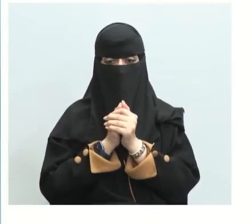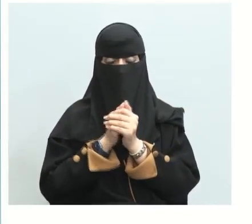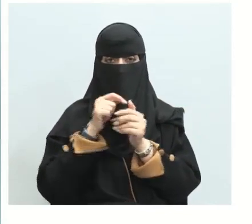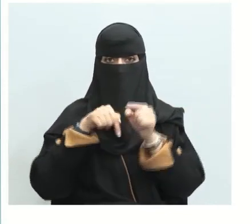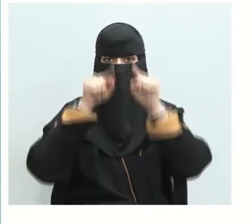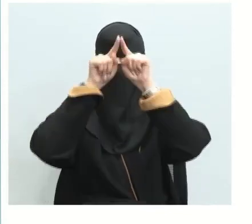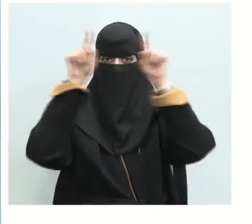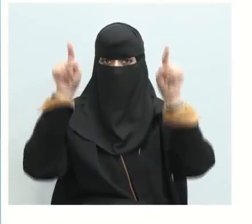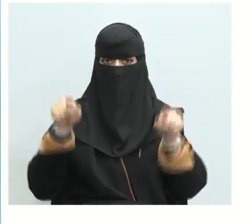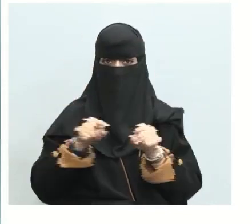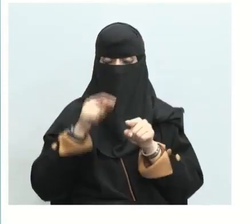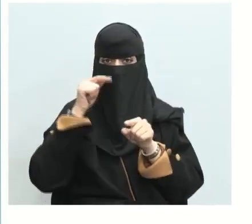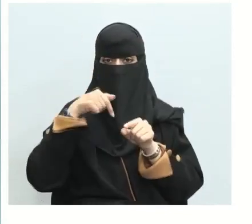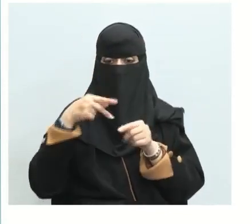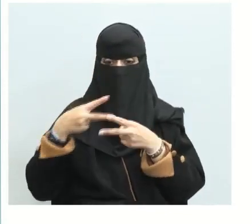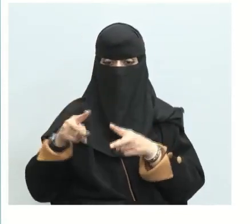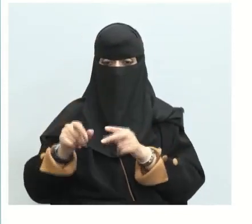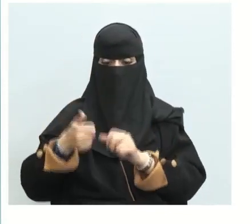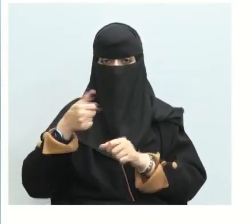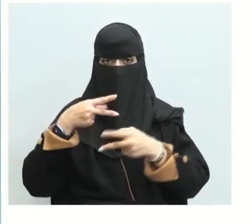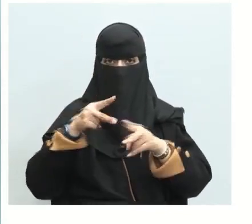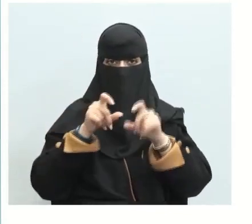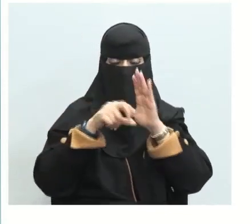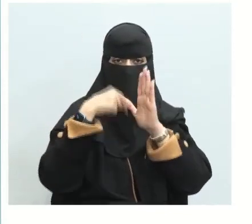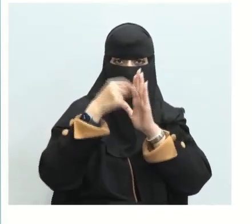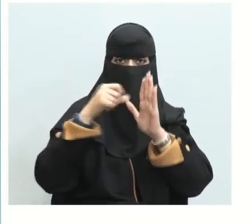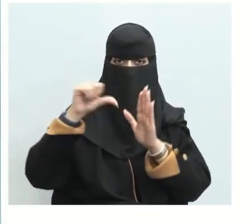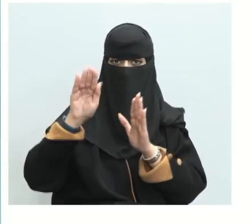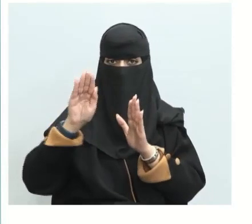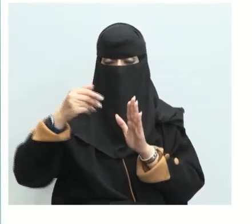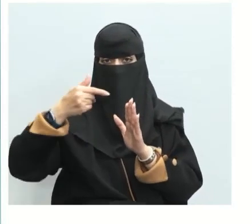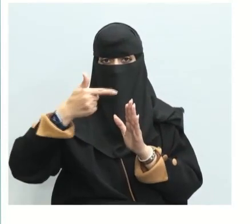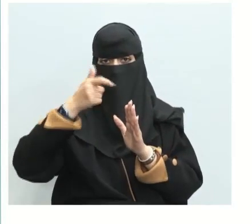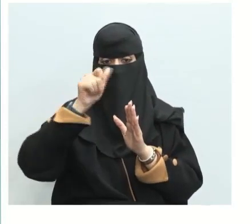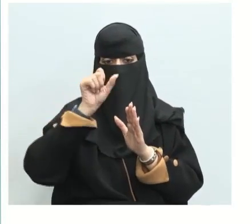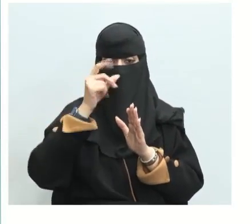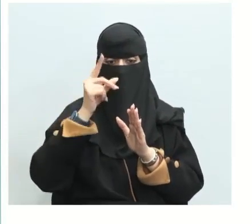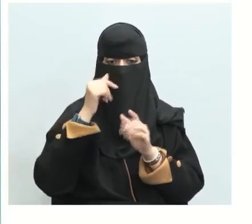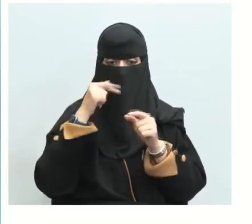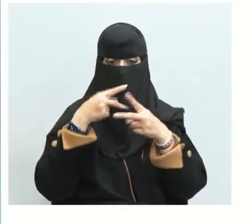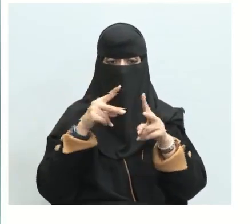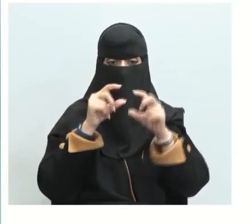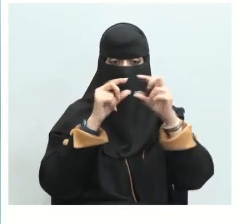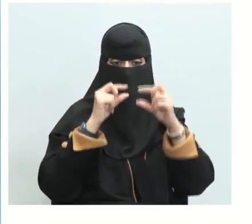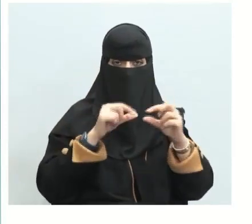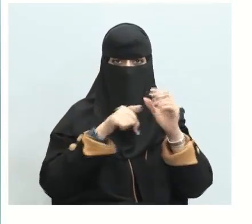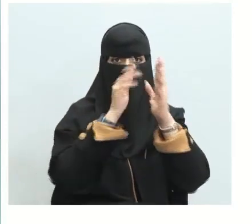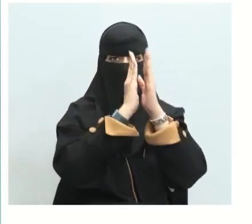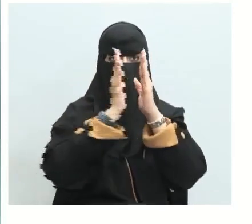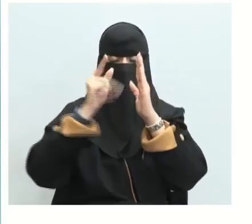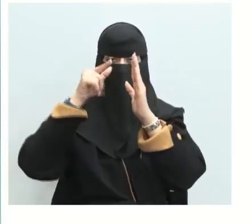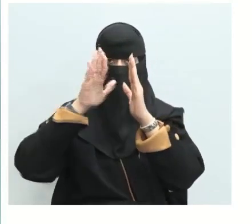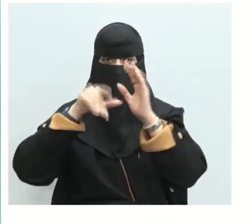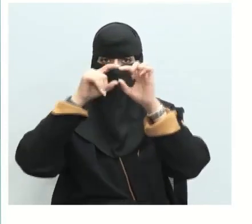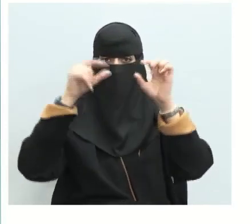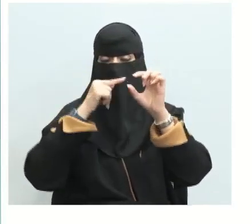إطار العرض في صفحة مشجعي كرة القدم نقوم بفتح الفيجوال ستوديو كود، بعد ذلك نقوم بفتح